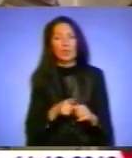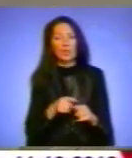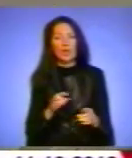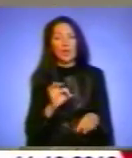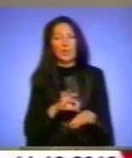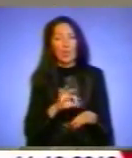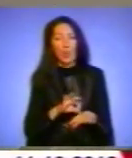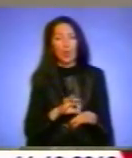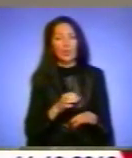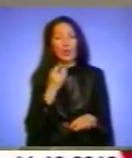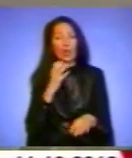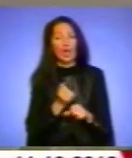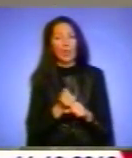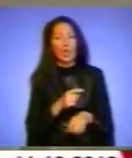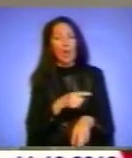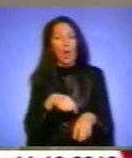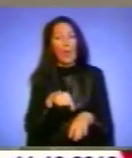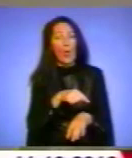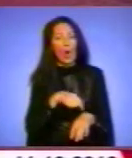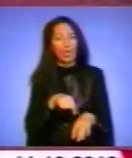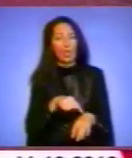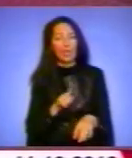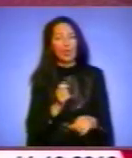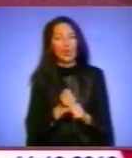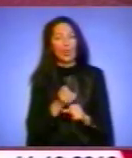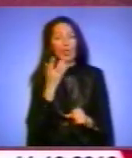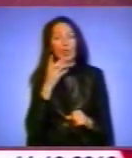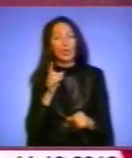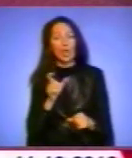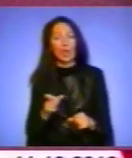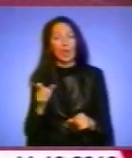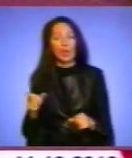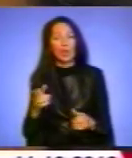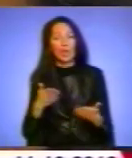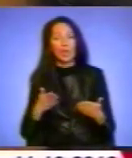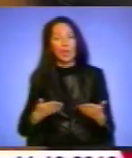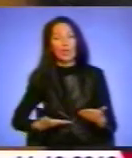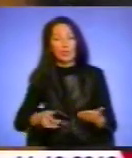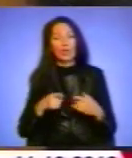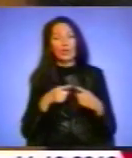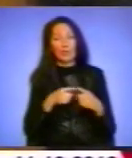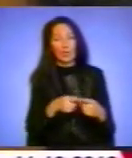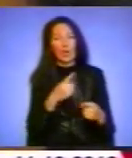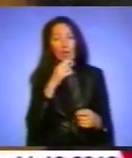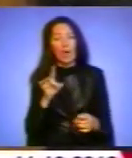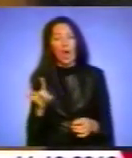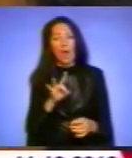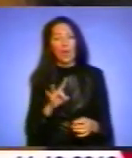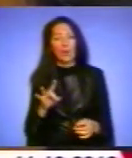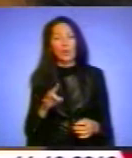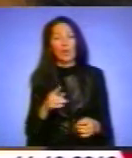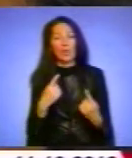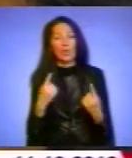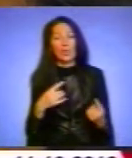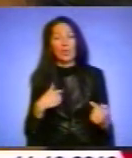його роблять погодинно. А що робити, коли пацієнти проживають у віддалених районах? Найбільше страждання, яке